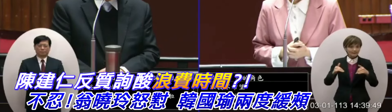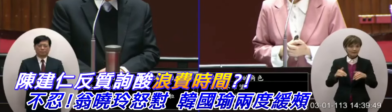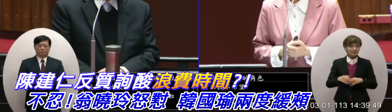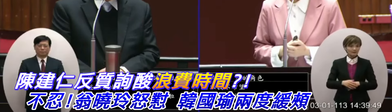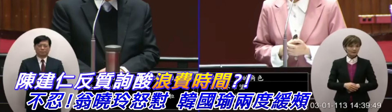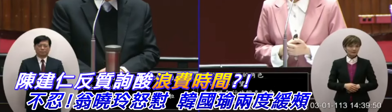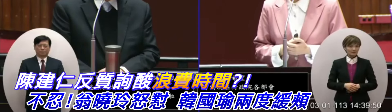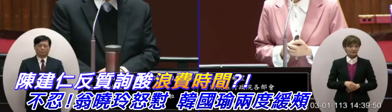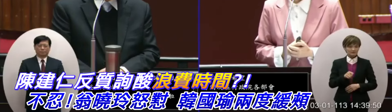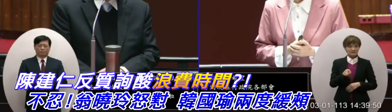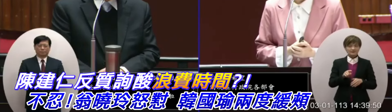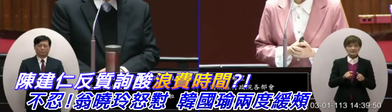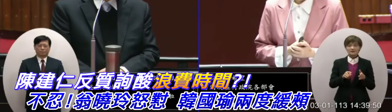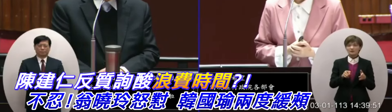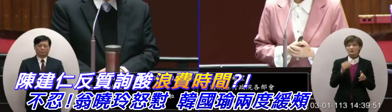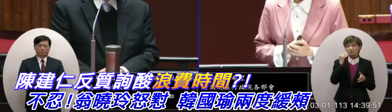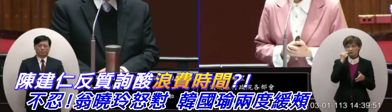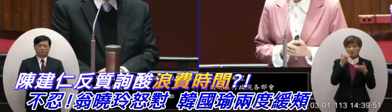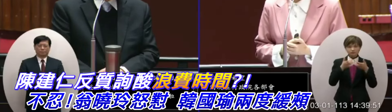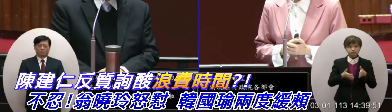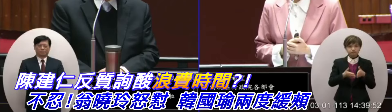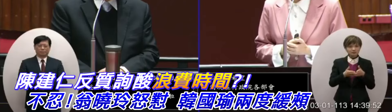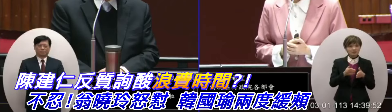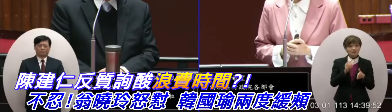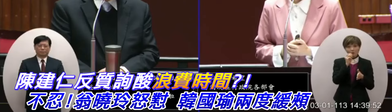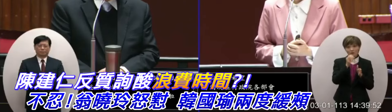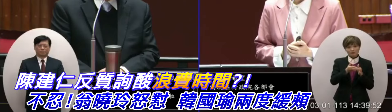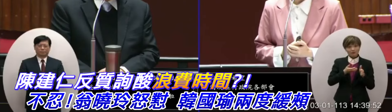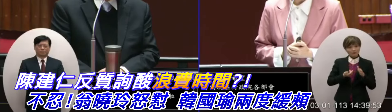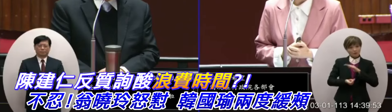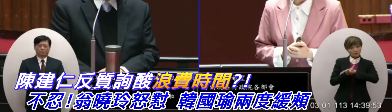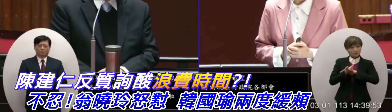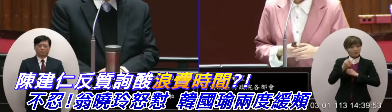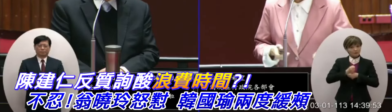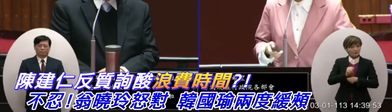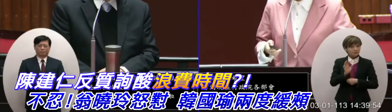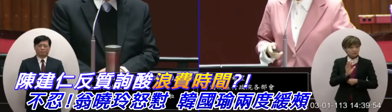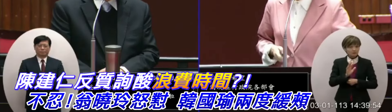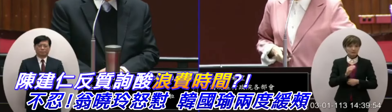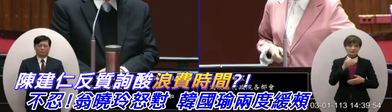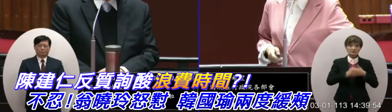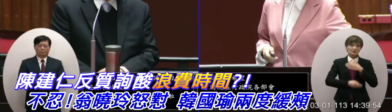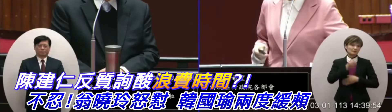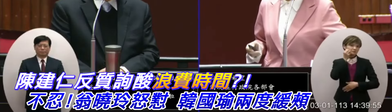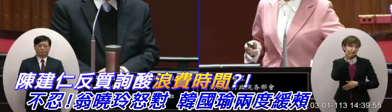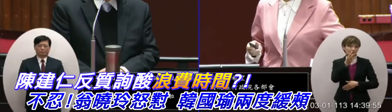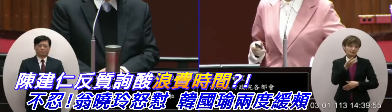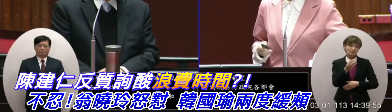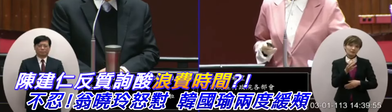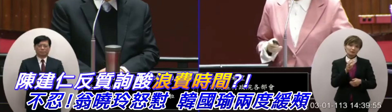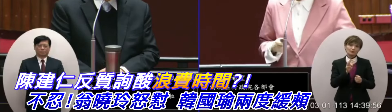要的话，为什么不早早做？要剩下这3个月还要来做呢？